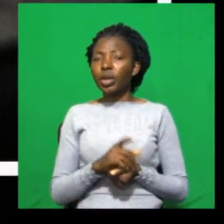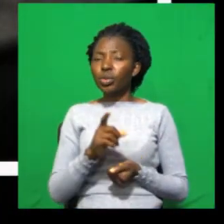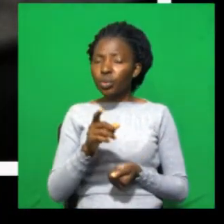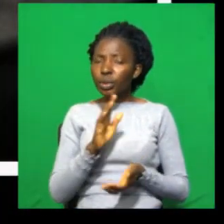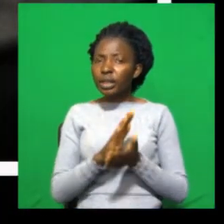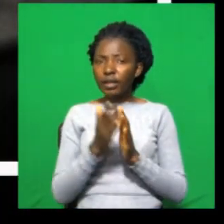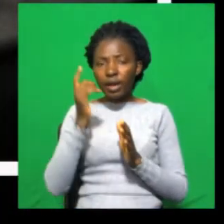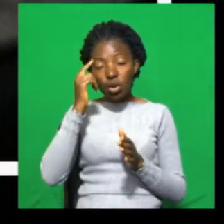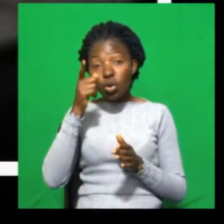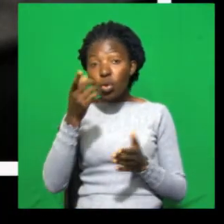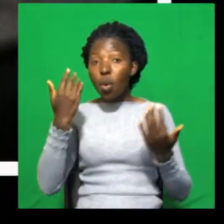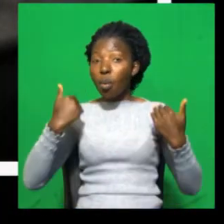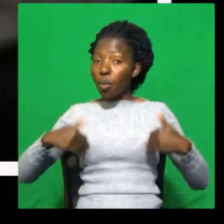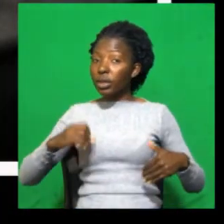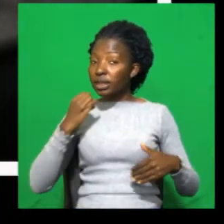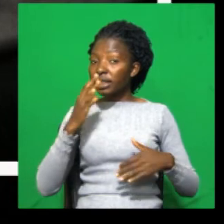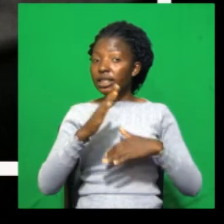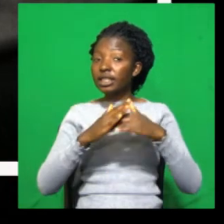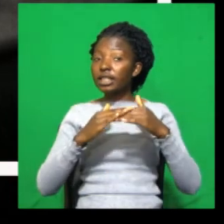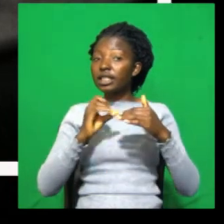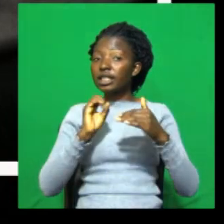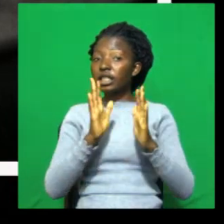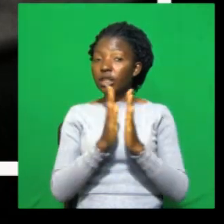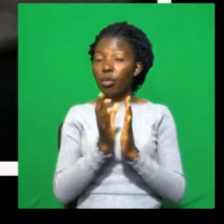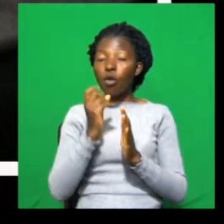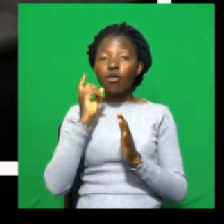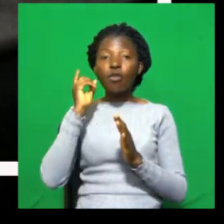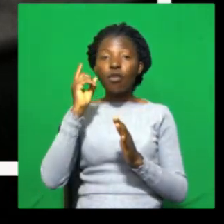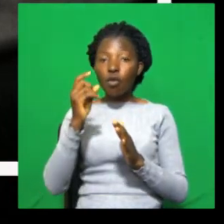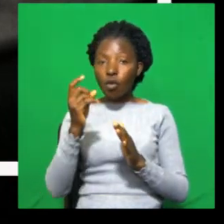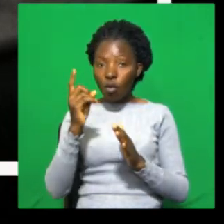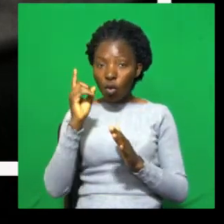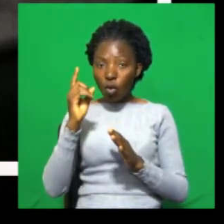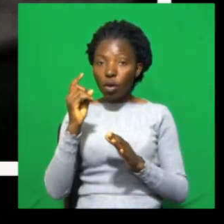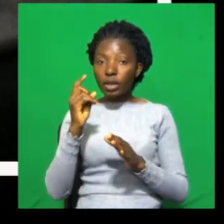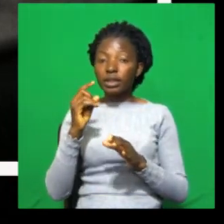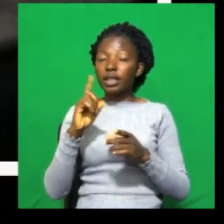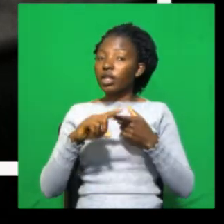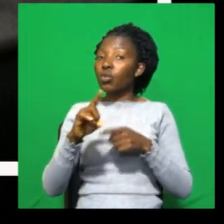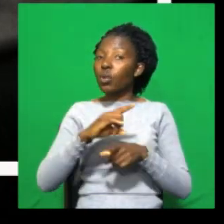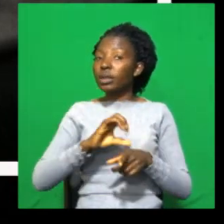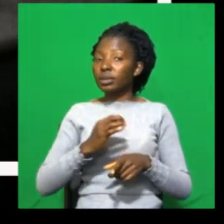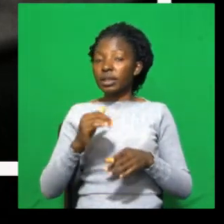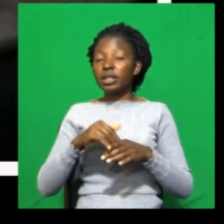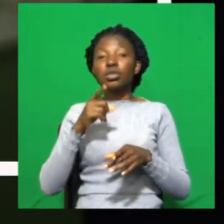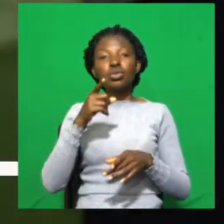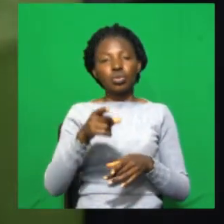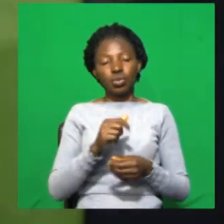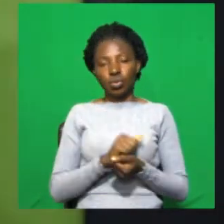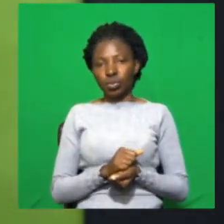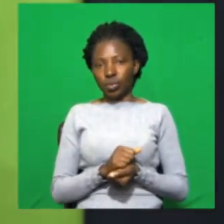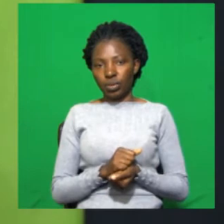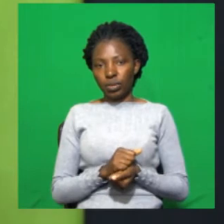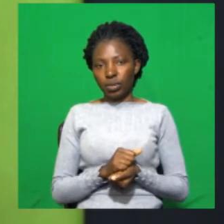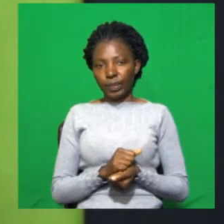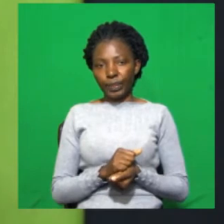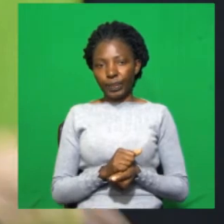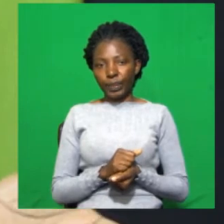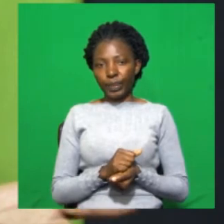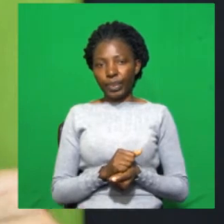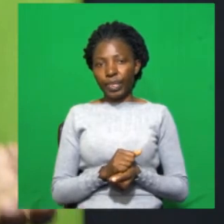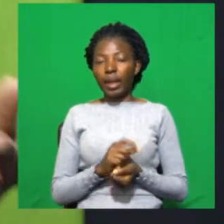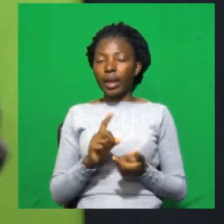Hamuzivi here kuti muviri wenyu itemberi yomweya mutsvene uri mukati menyu wamakapiwa naMwari, hamuzi venyu.